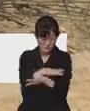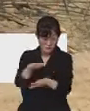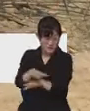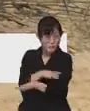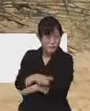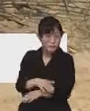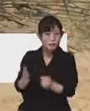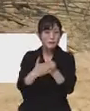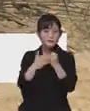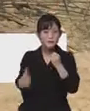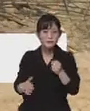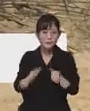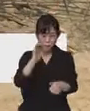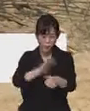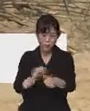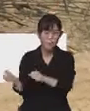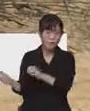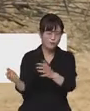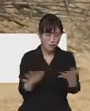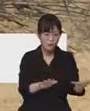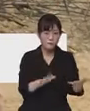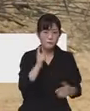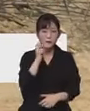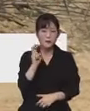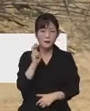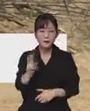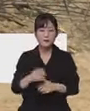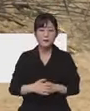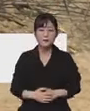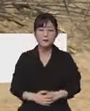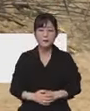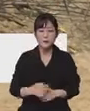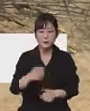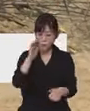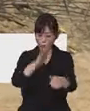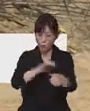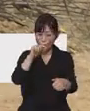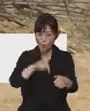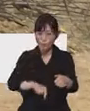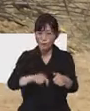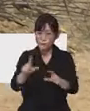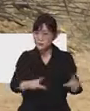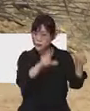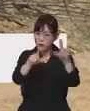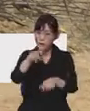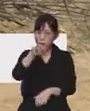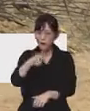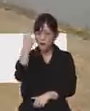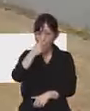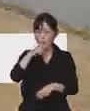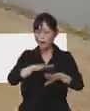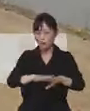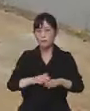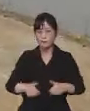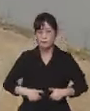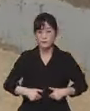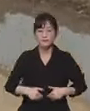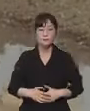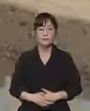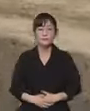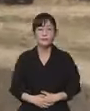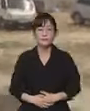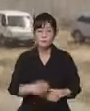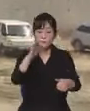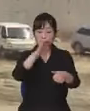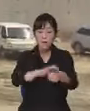많이 남생이가 죽었다고 보는 거죠. 서식지가 파괴되지 않도록 좀 보존을 했으면은 그런 생각입니다.